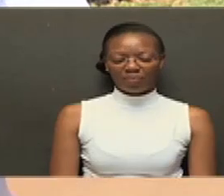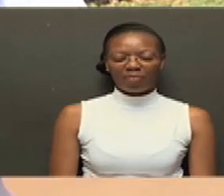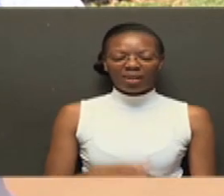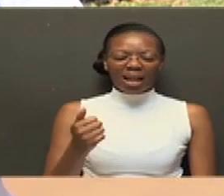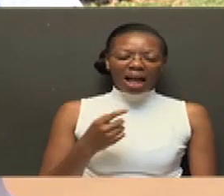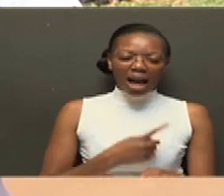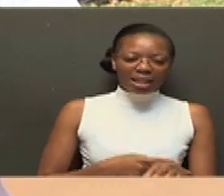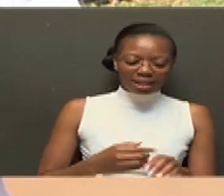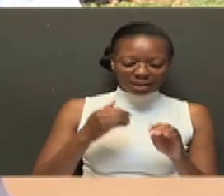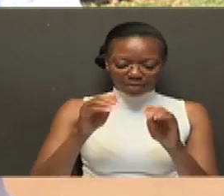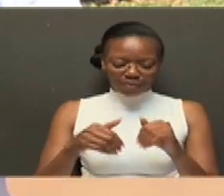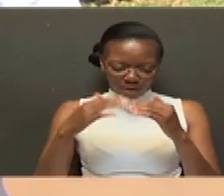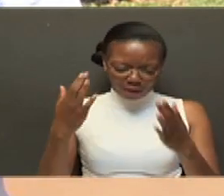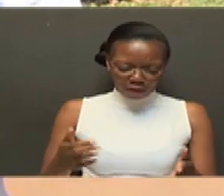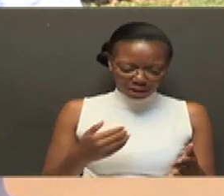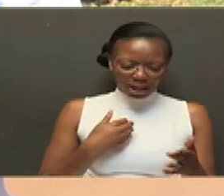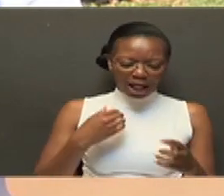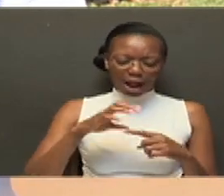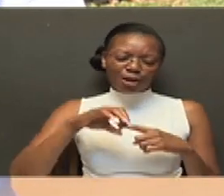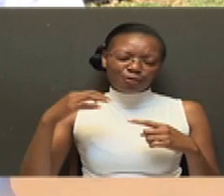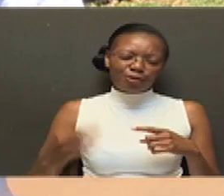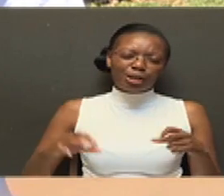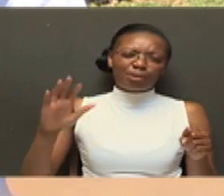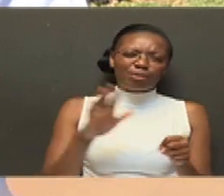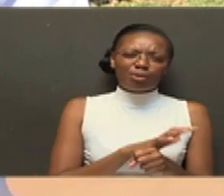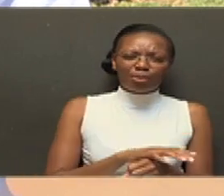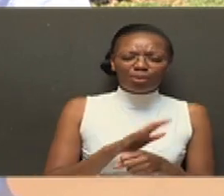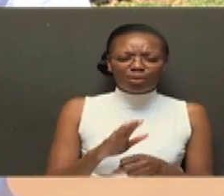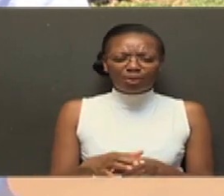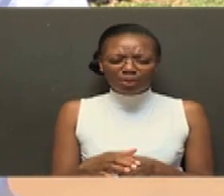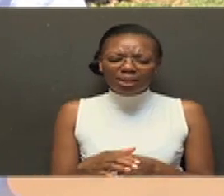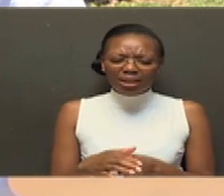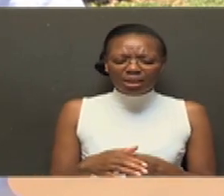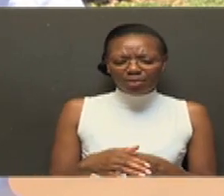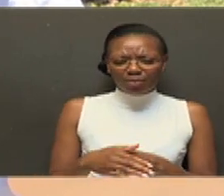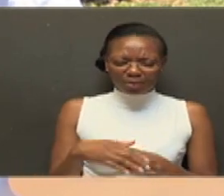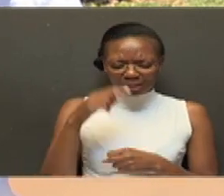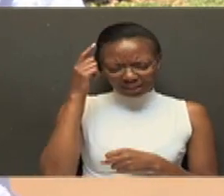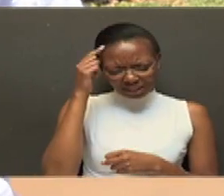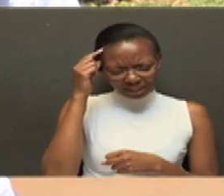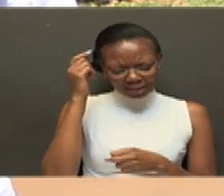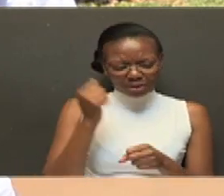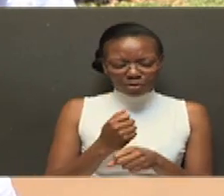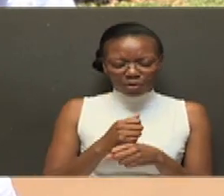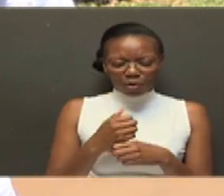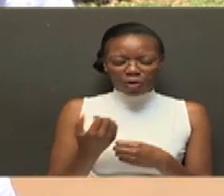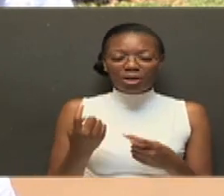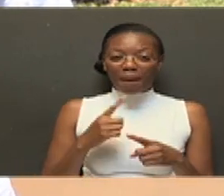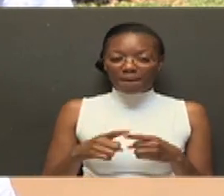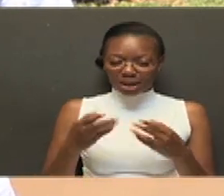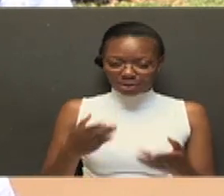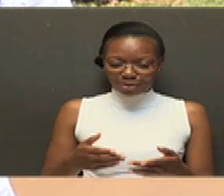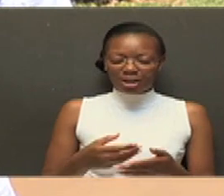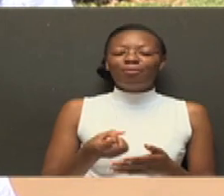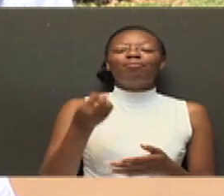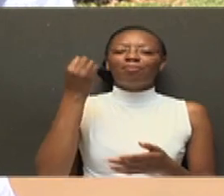Wakati mwingine wakulima upata mboga tele wasijue jinsi ya kufanya iwapo hazitanunuliwa zote. Natumai kwamba umejionea jinsi ya